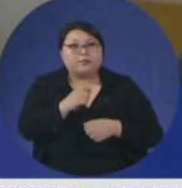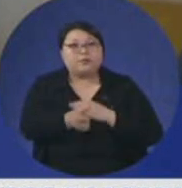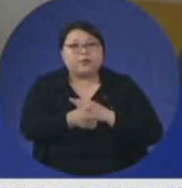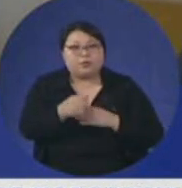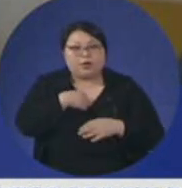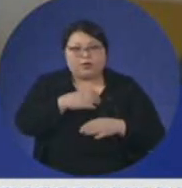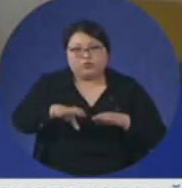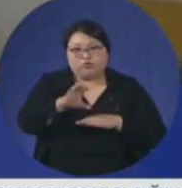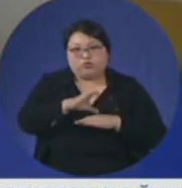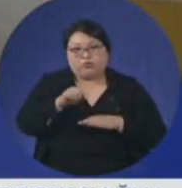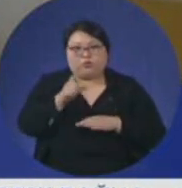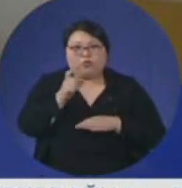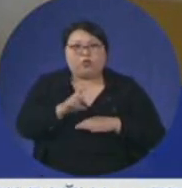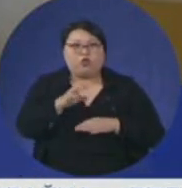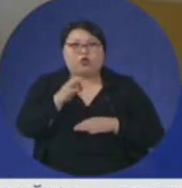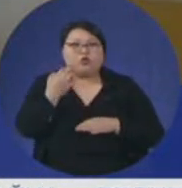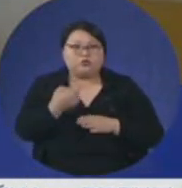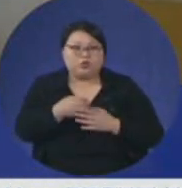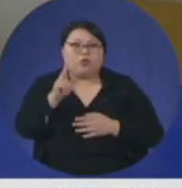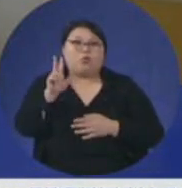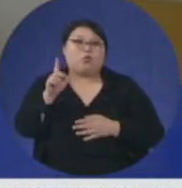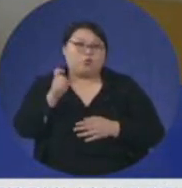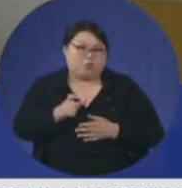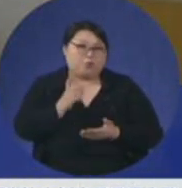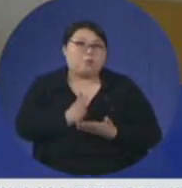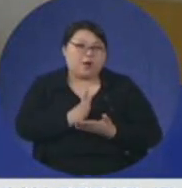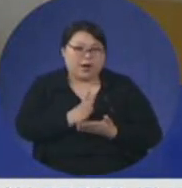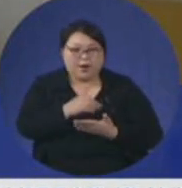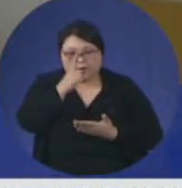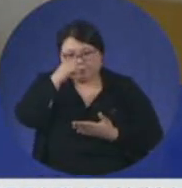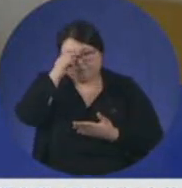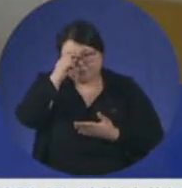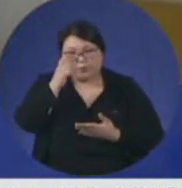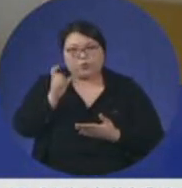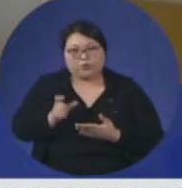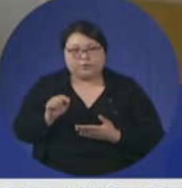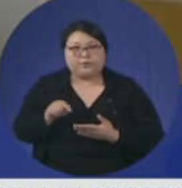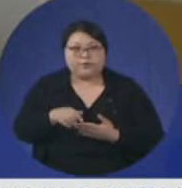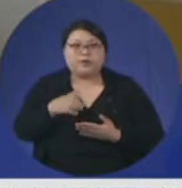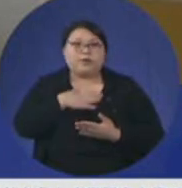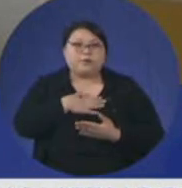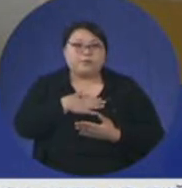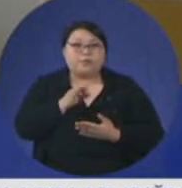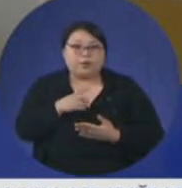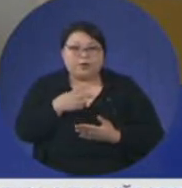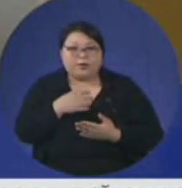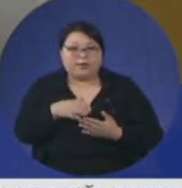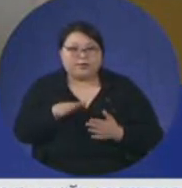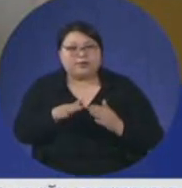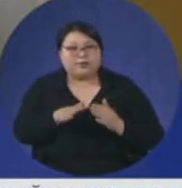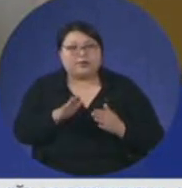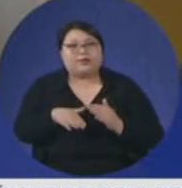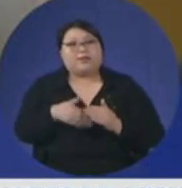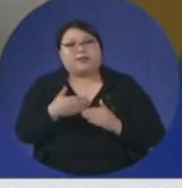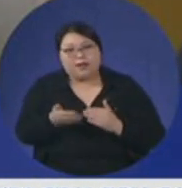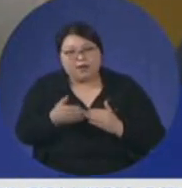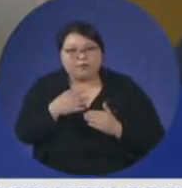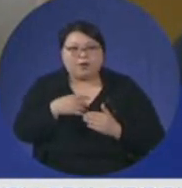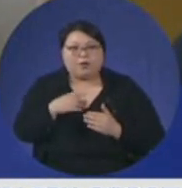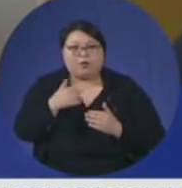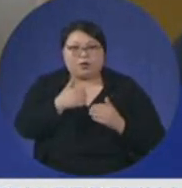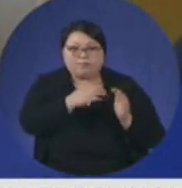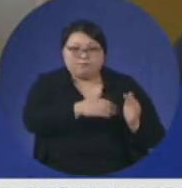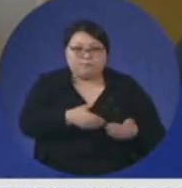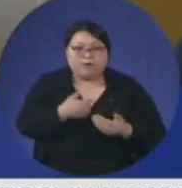нөөц 3 их хэрэгч байдаг. Одоо би бол одоо дараагийнхаа их хэрэгчийг бол